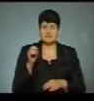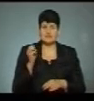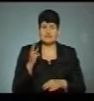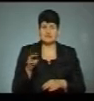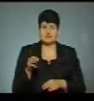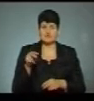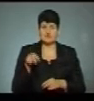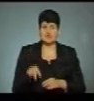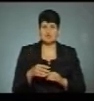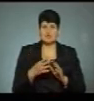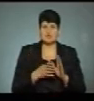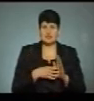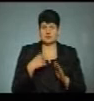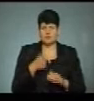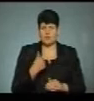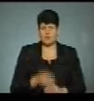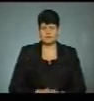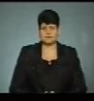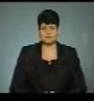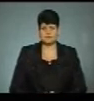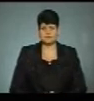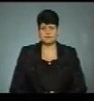13 травня 2019 року.